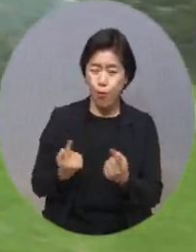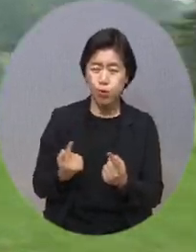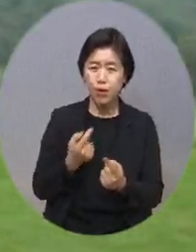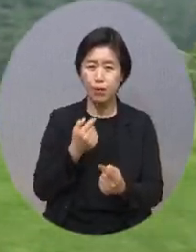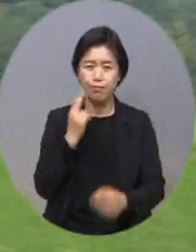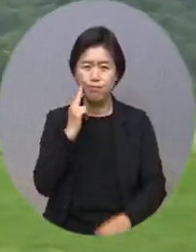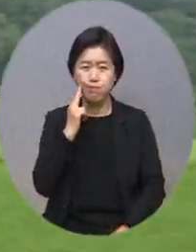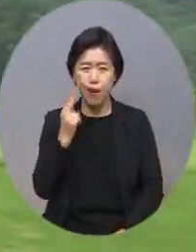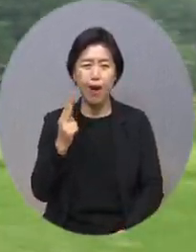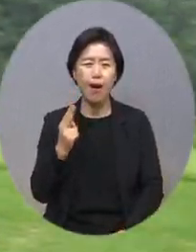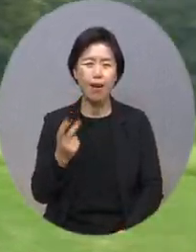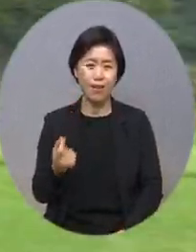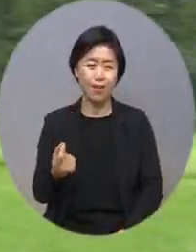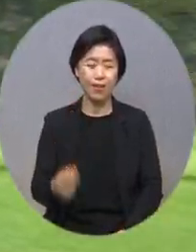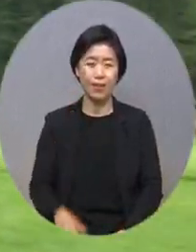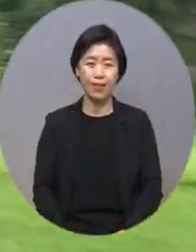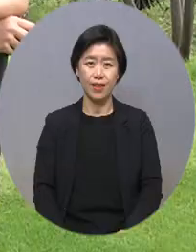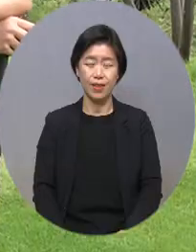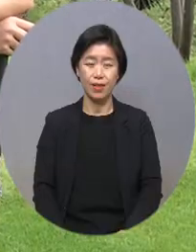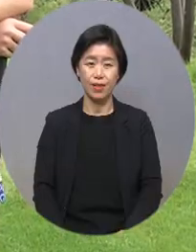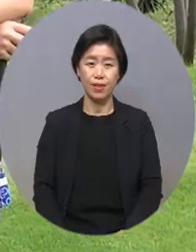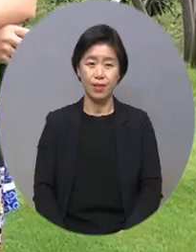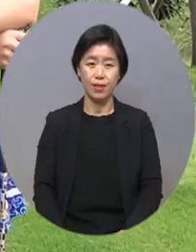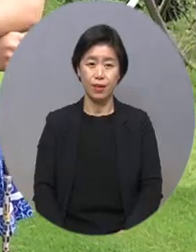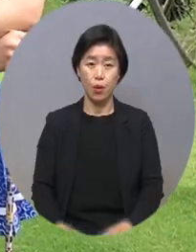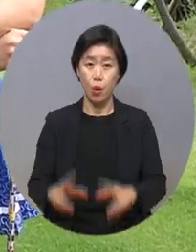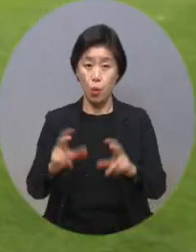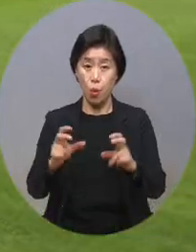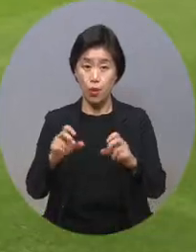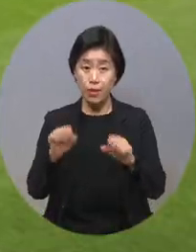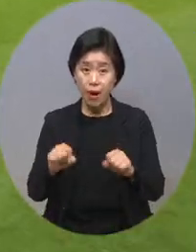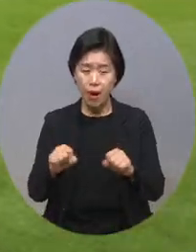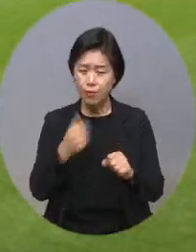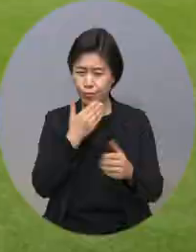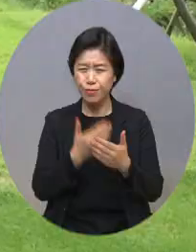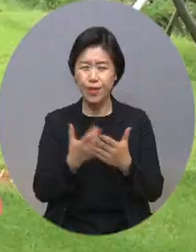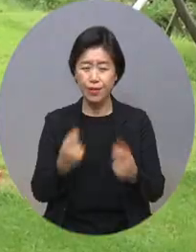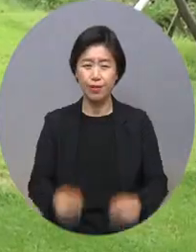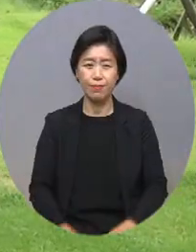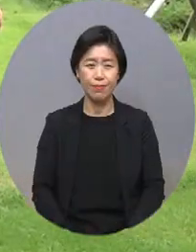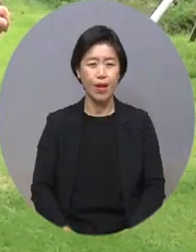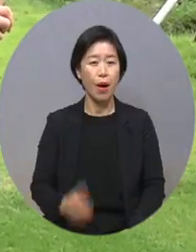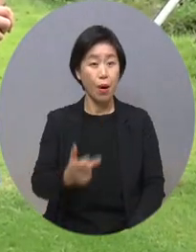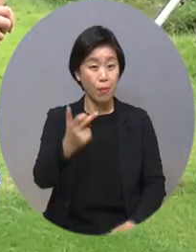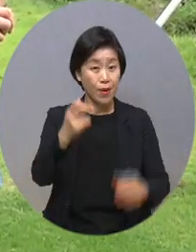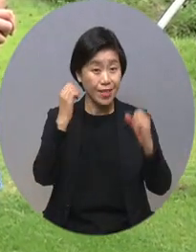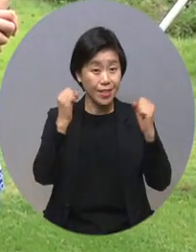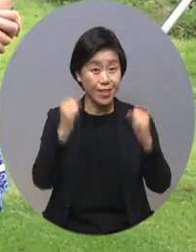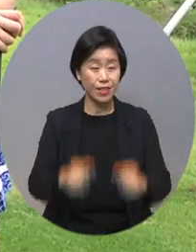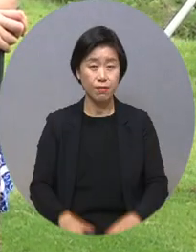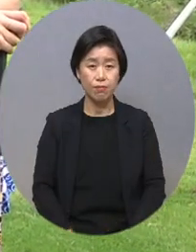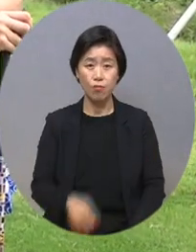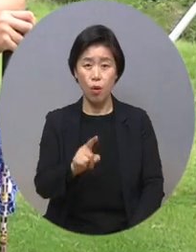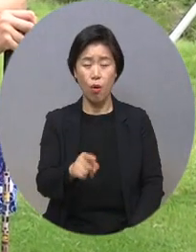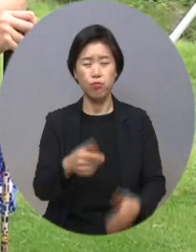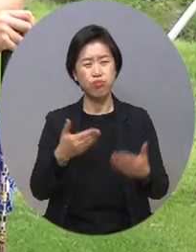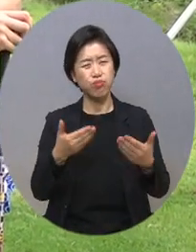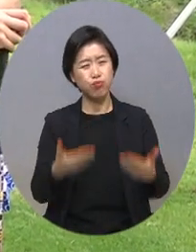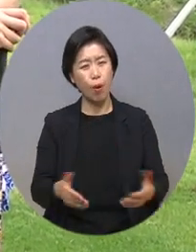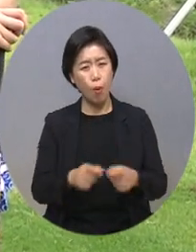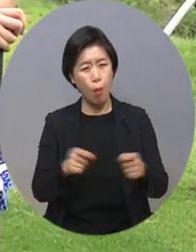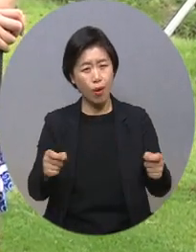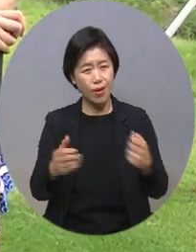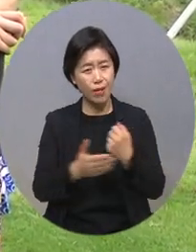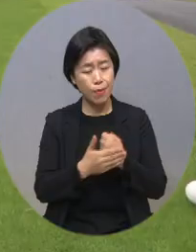돼. 사는 게 제일 중요해. 오빠 파이팅. 자, 파이팅. 우건 오빠 너무 많이 쉬어갖고 괜찮을라나?